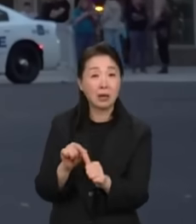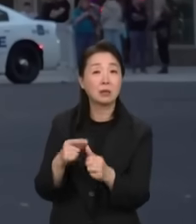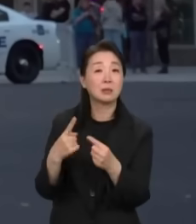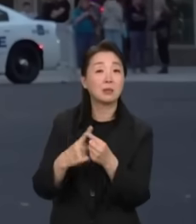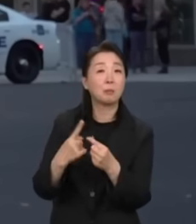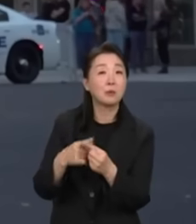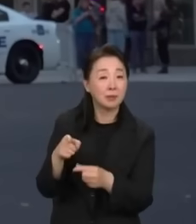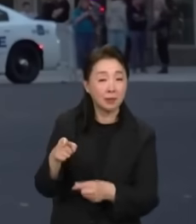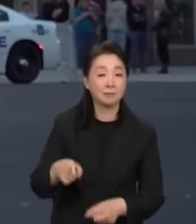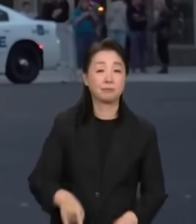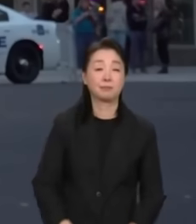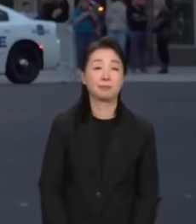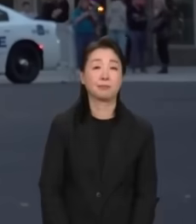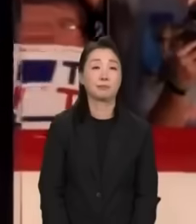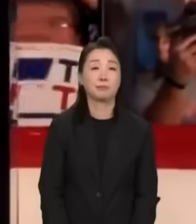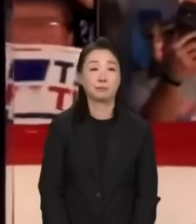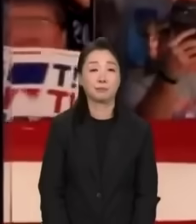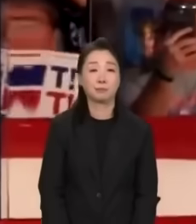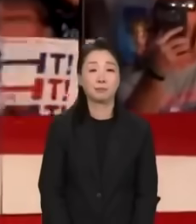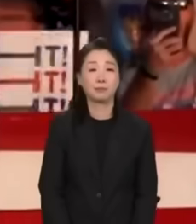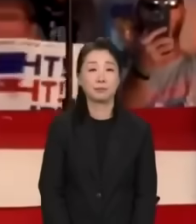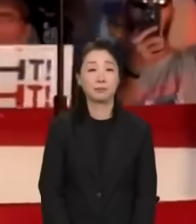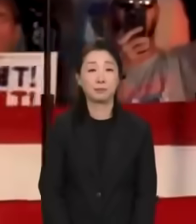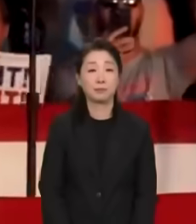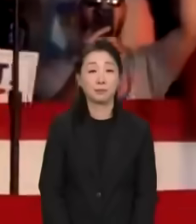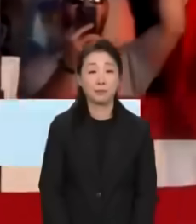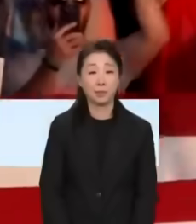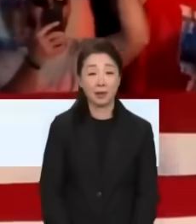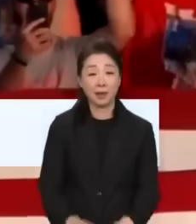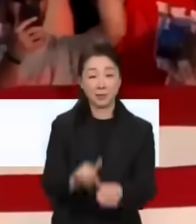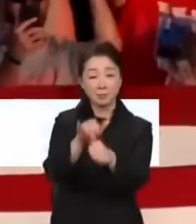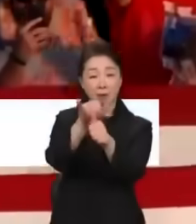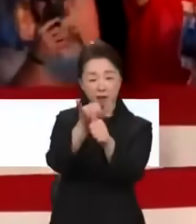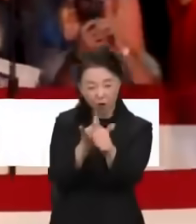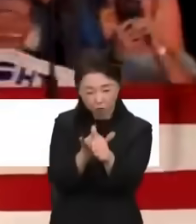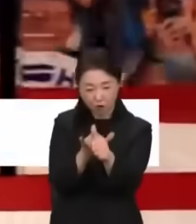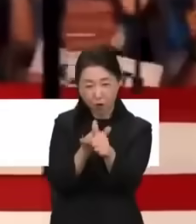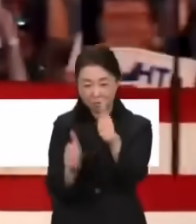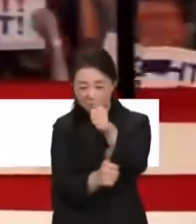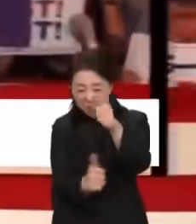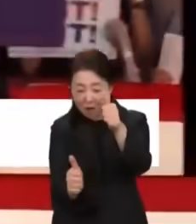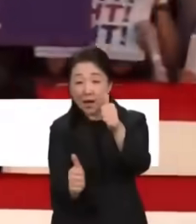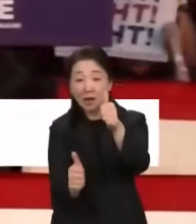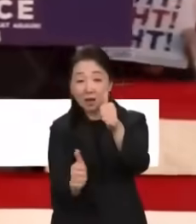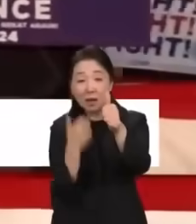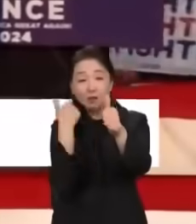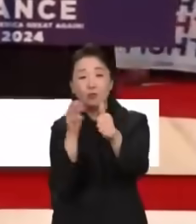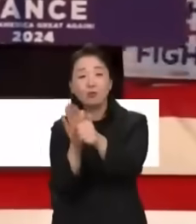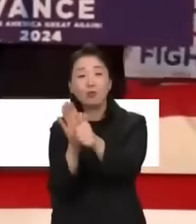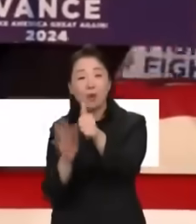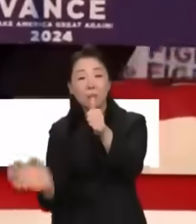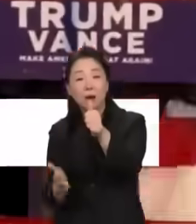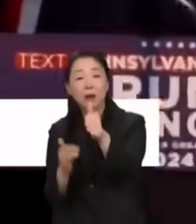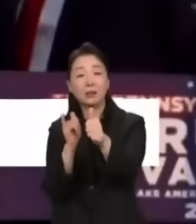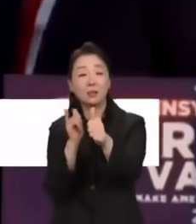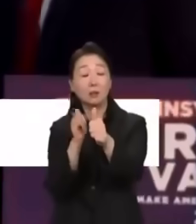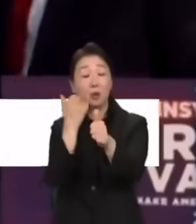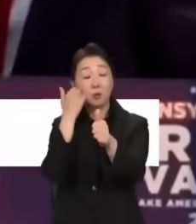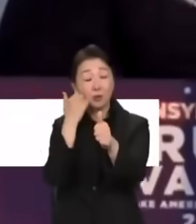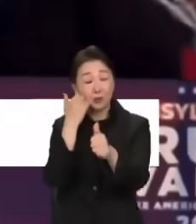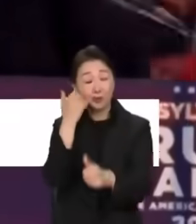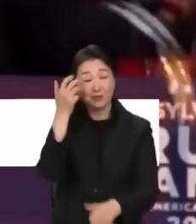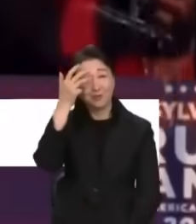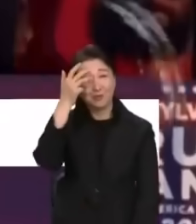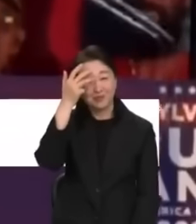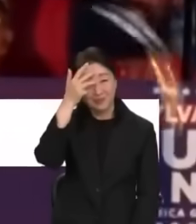조건임을 분명히 하고 있습니다. 그런데 충성 내각 구성 이면에 마크 조력자가 있었습니다. 트럼프